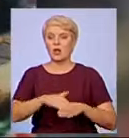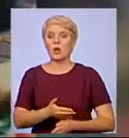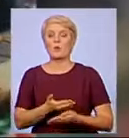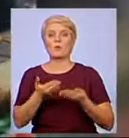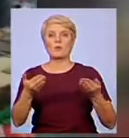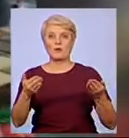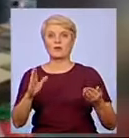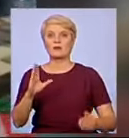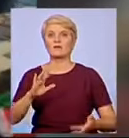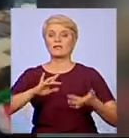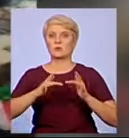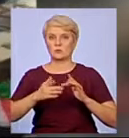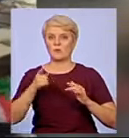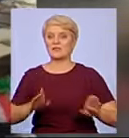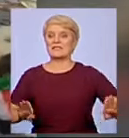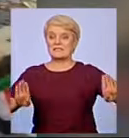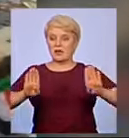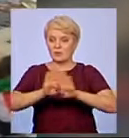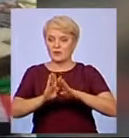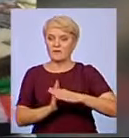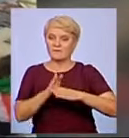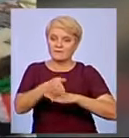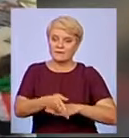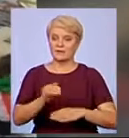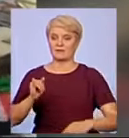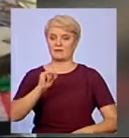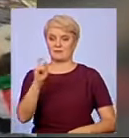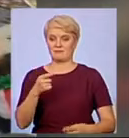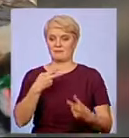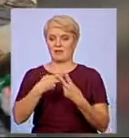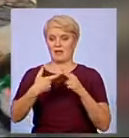вони забарикадували вихід із камери.